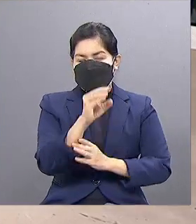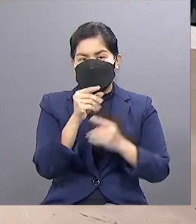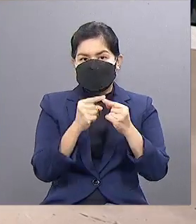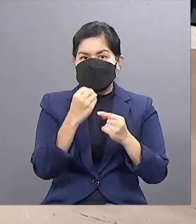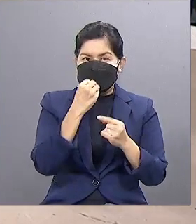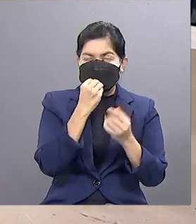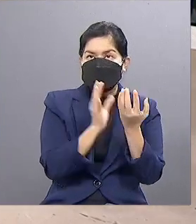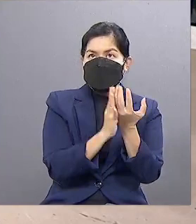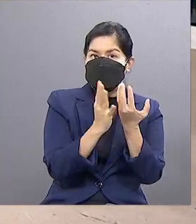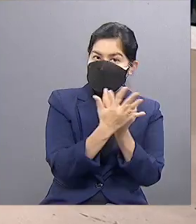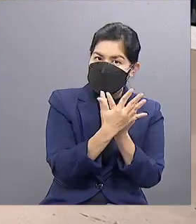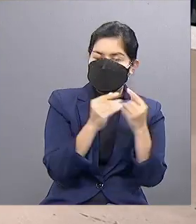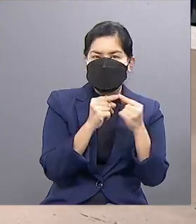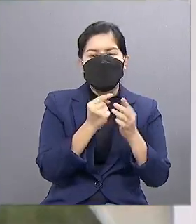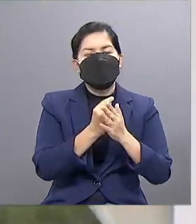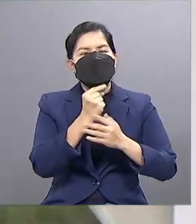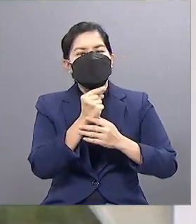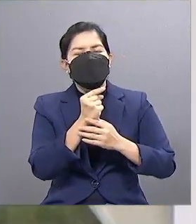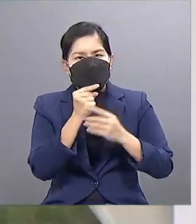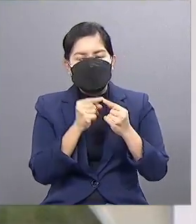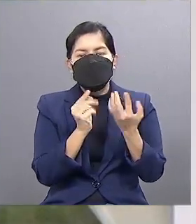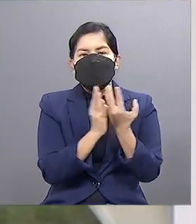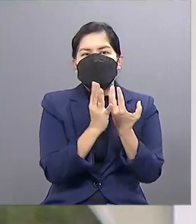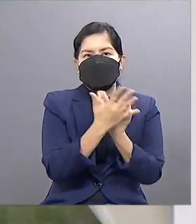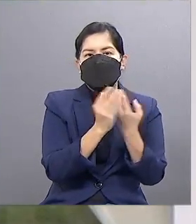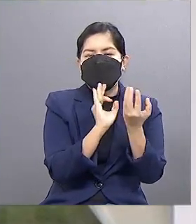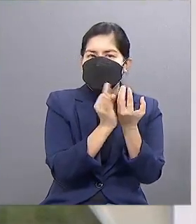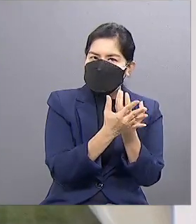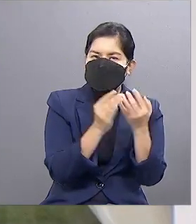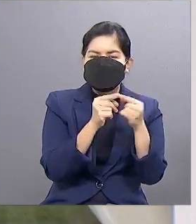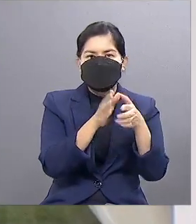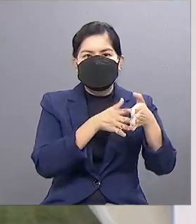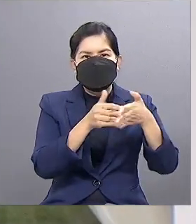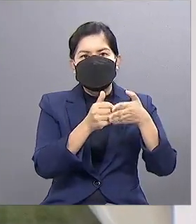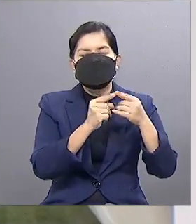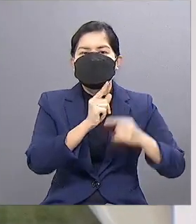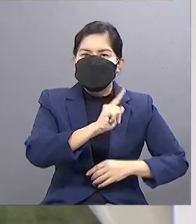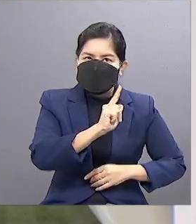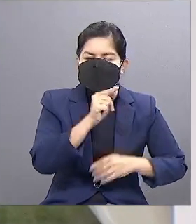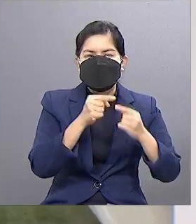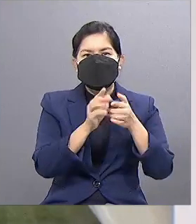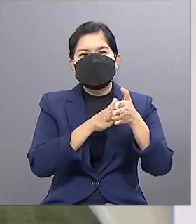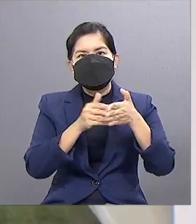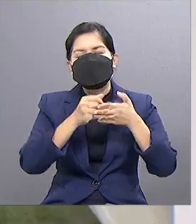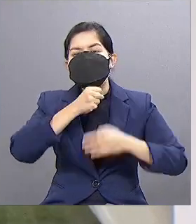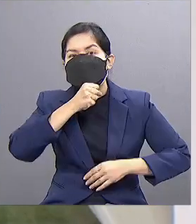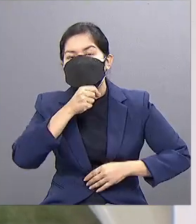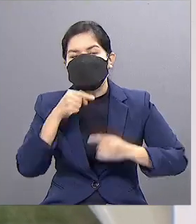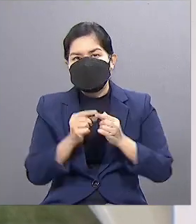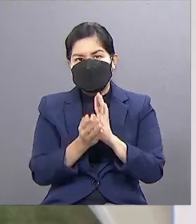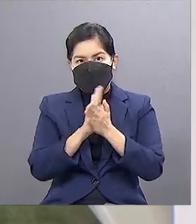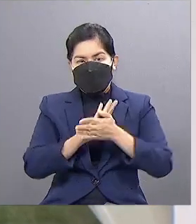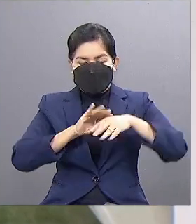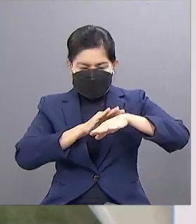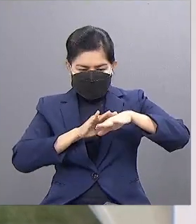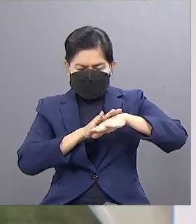อทหรือว่าฟักทองที่มีสีเหลืองเยอะๆสีส้มเยอะๆคุณผู้ชมอาจจะทำให้ผิวหนังมีภาวะสีเหลืองได้นะครับแต่ไม่ต้องกังวลไปครับ